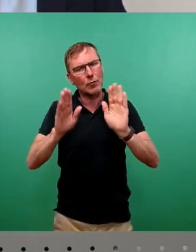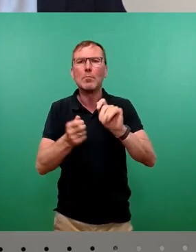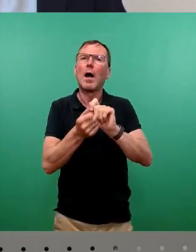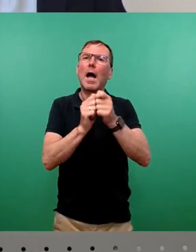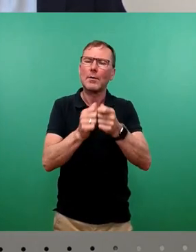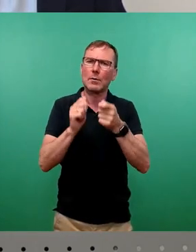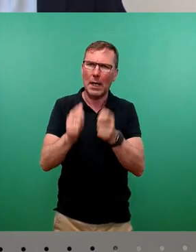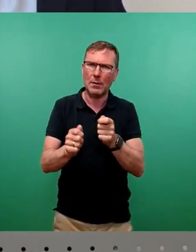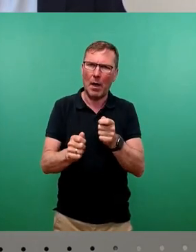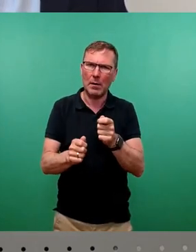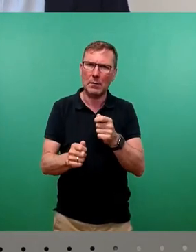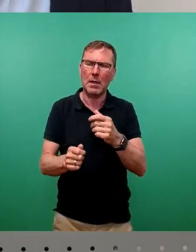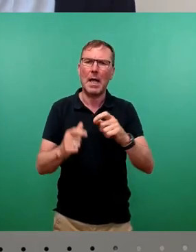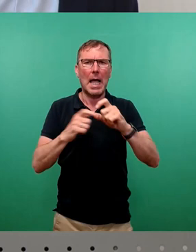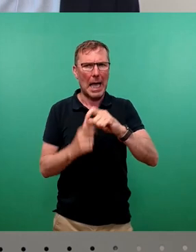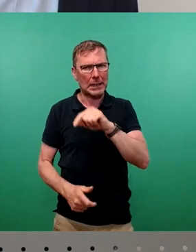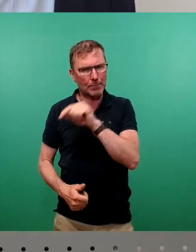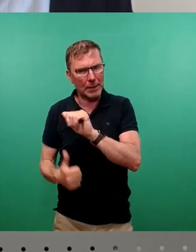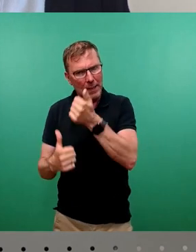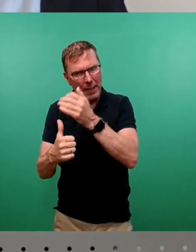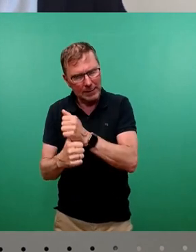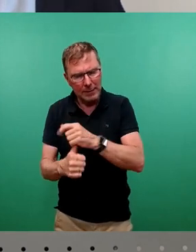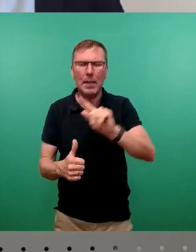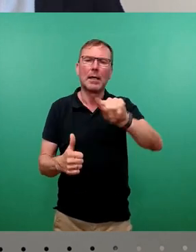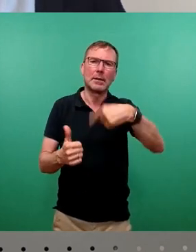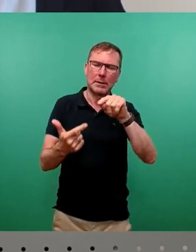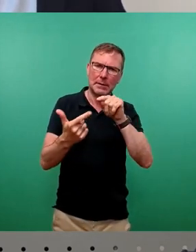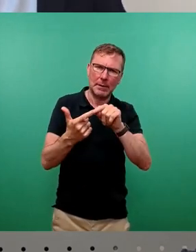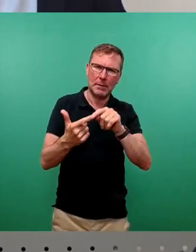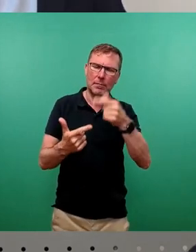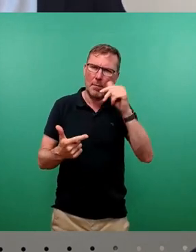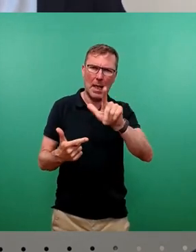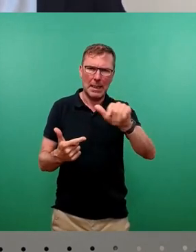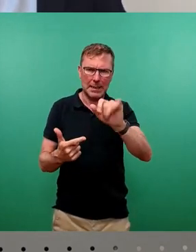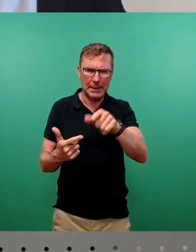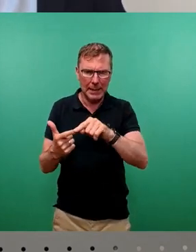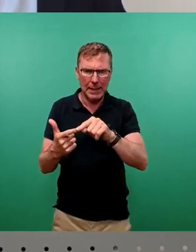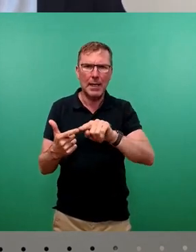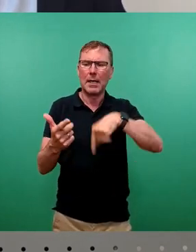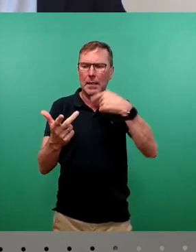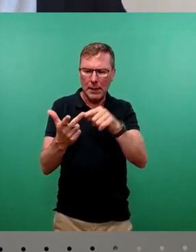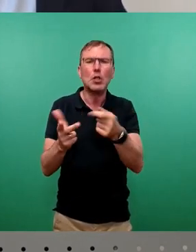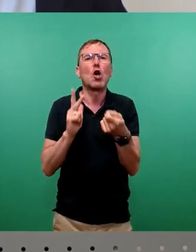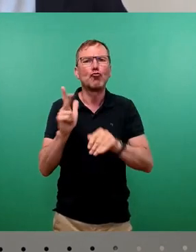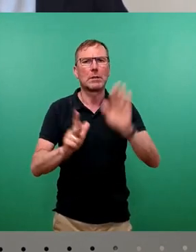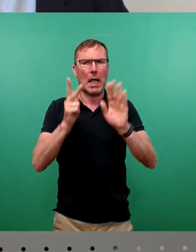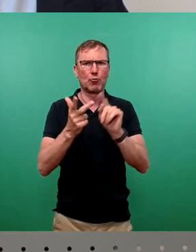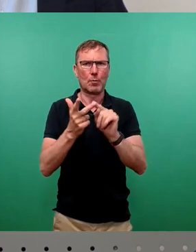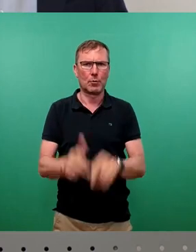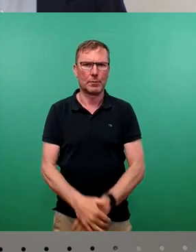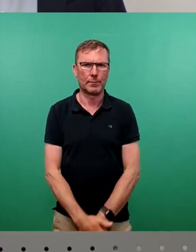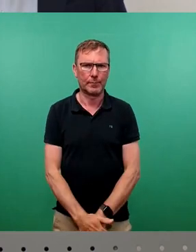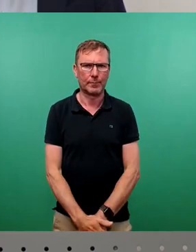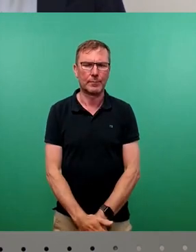über den der SPD ab, danach über den von Ihnen, Herr Lichti, und danach kommen wir zur Schlussabstimmung. Wer